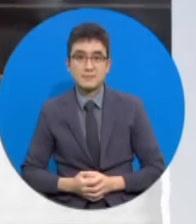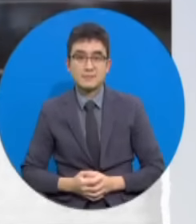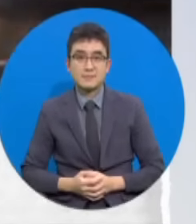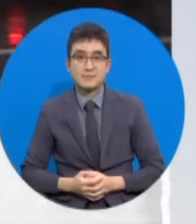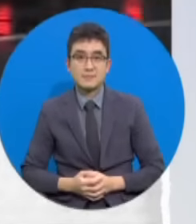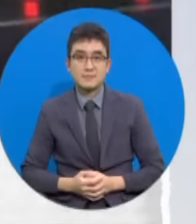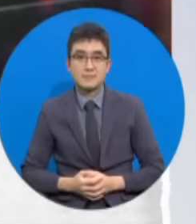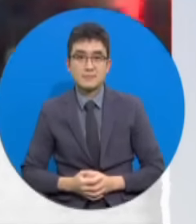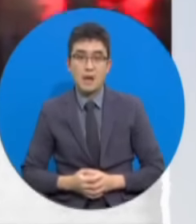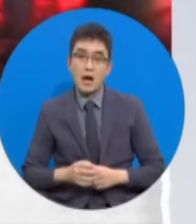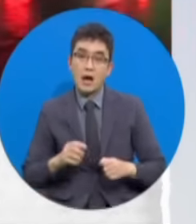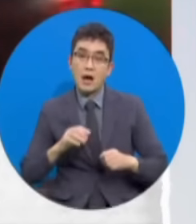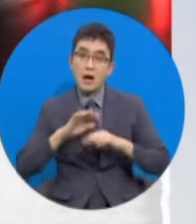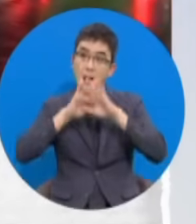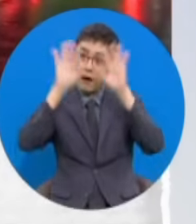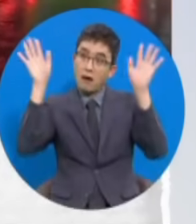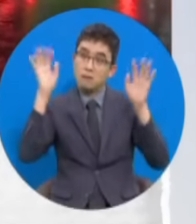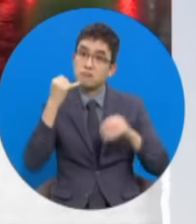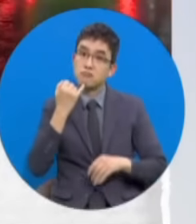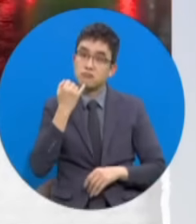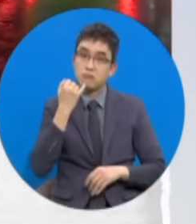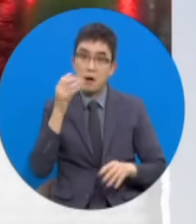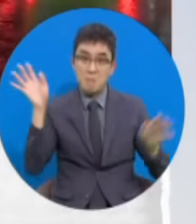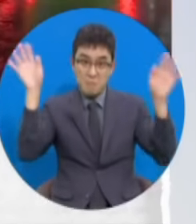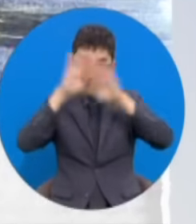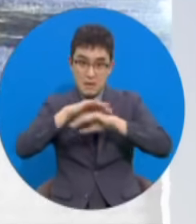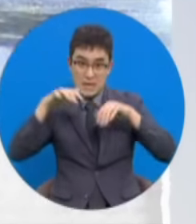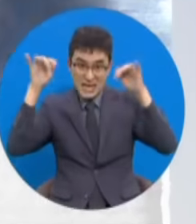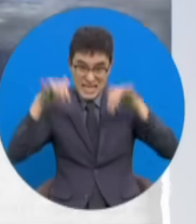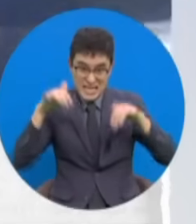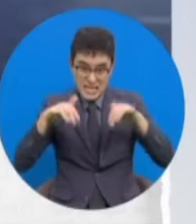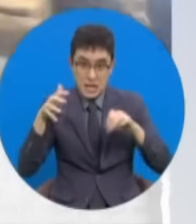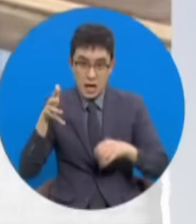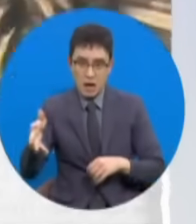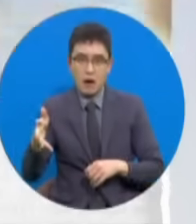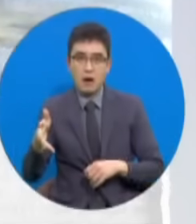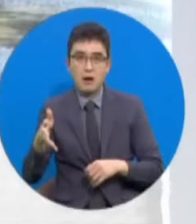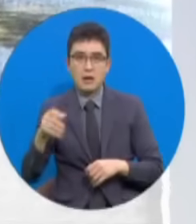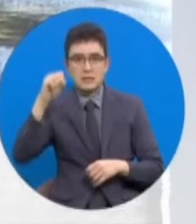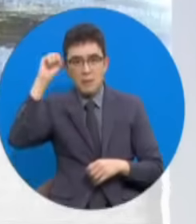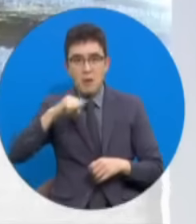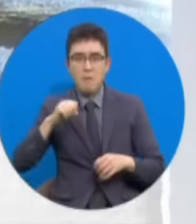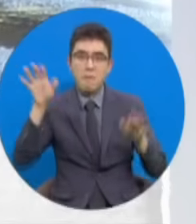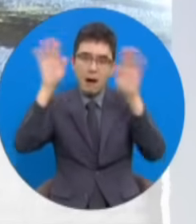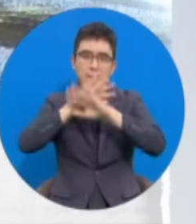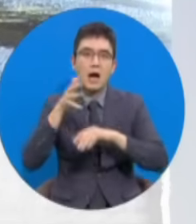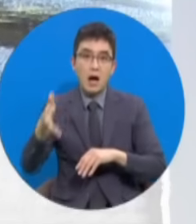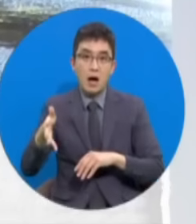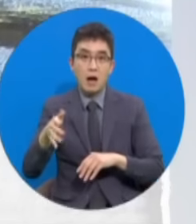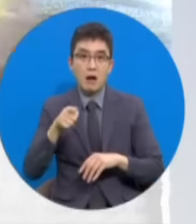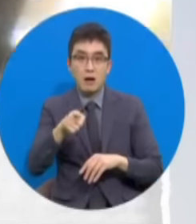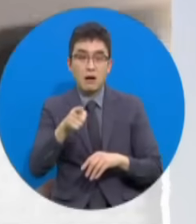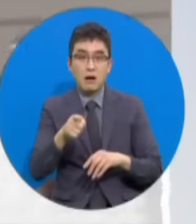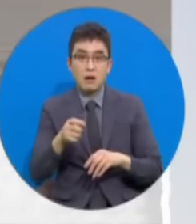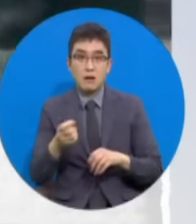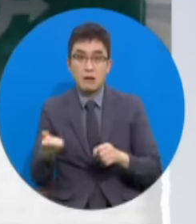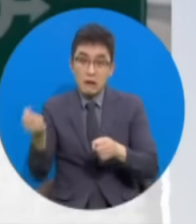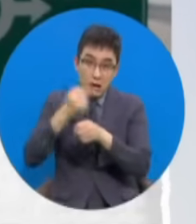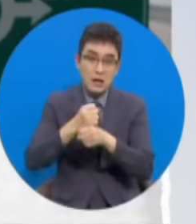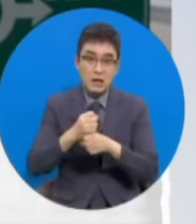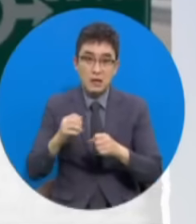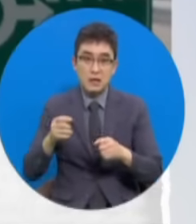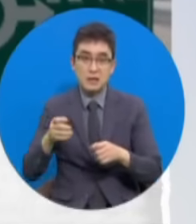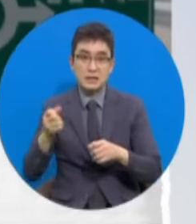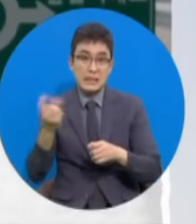비, 밤에는 비가 강한 비가 내리게 될 경우에는 굉장히 취약 시간대이고요. 복구도 굉장히 힘든 상태에다가 이 밤사이